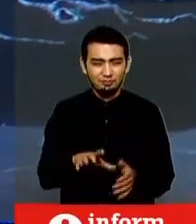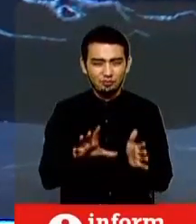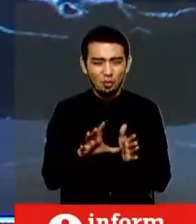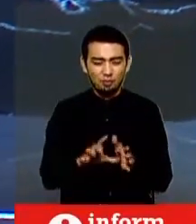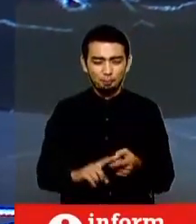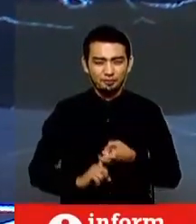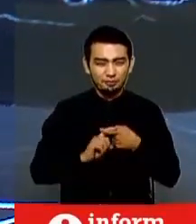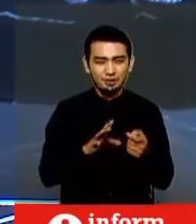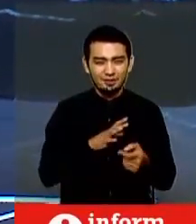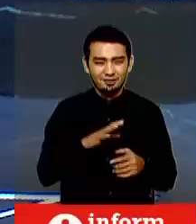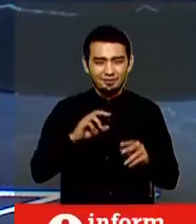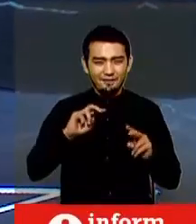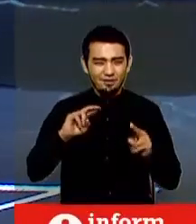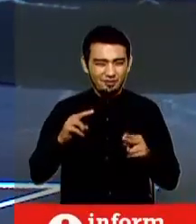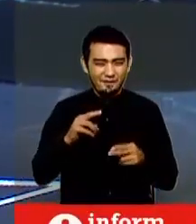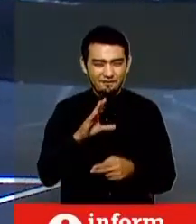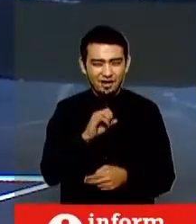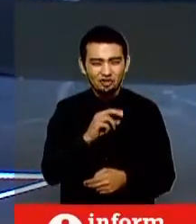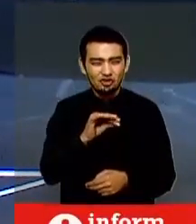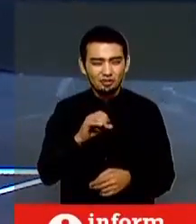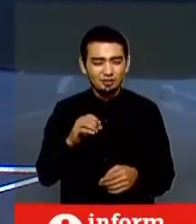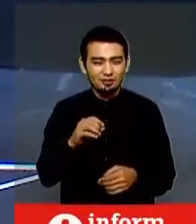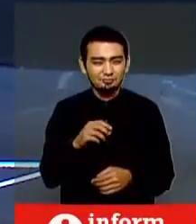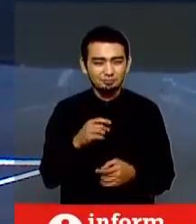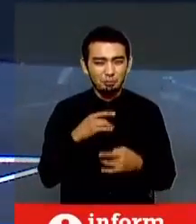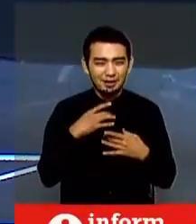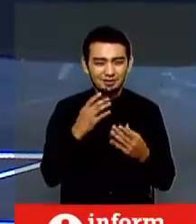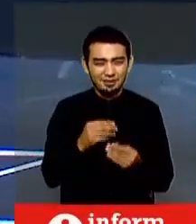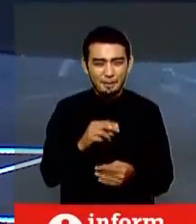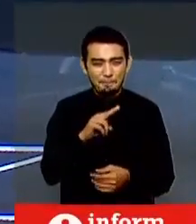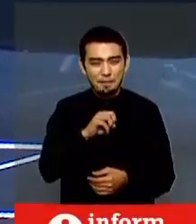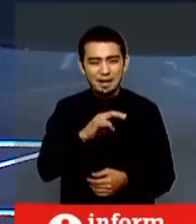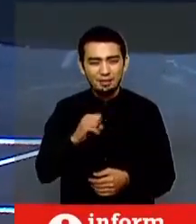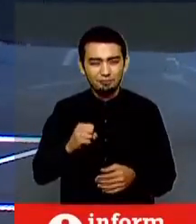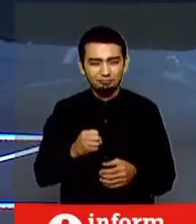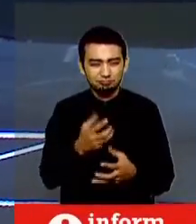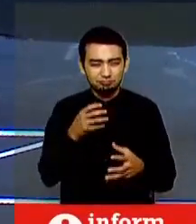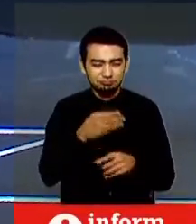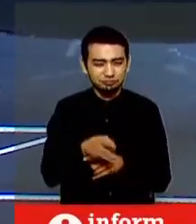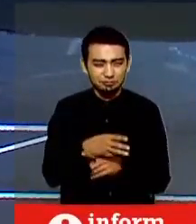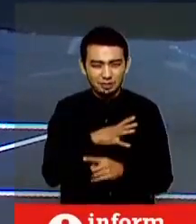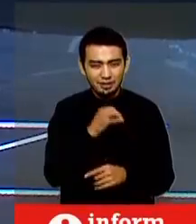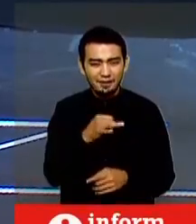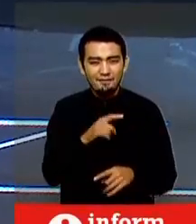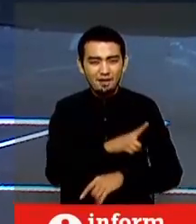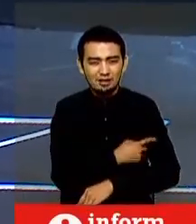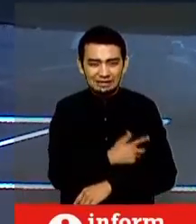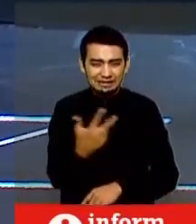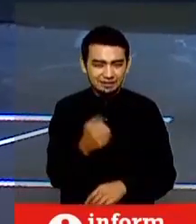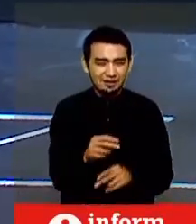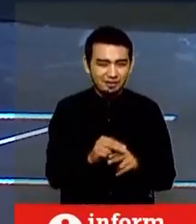на пенной вечеринке в Костанайской области, скончалась в больнице. За ее жизнь врачи боролись почти 3 недели, но